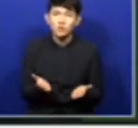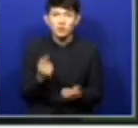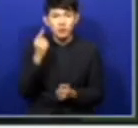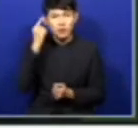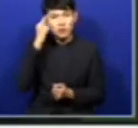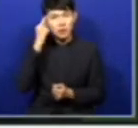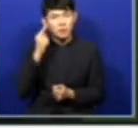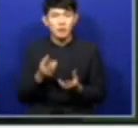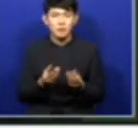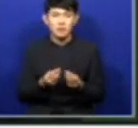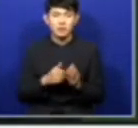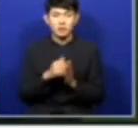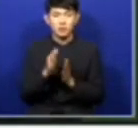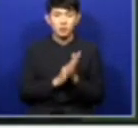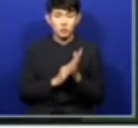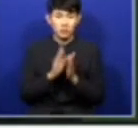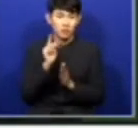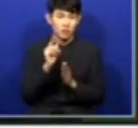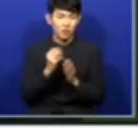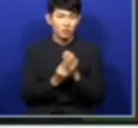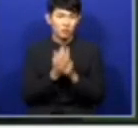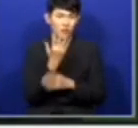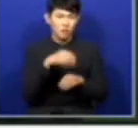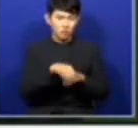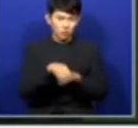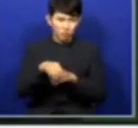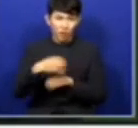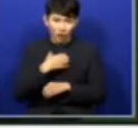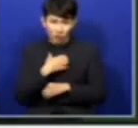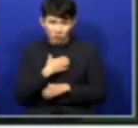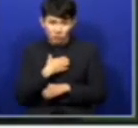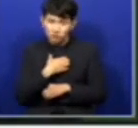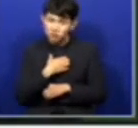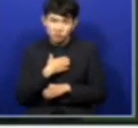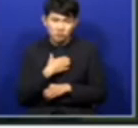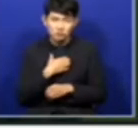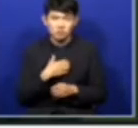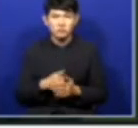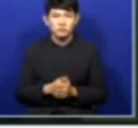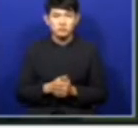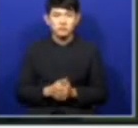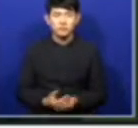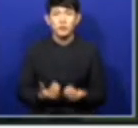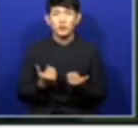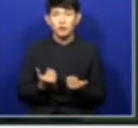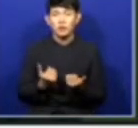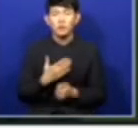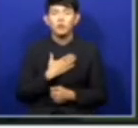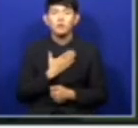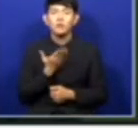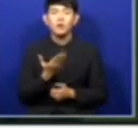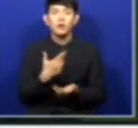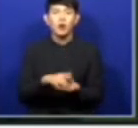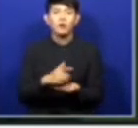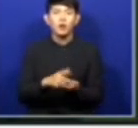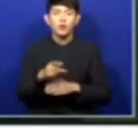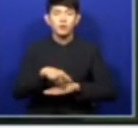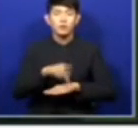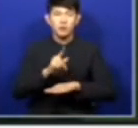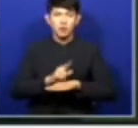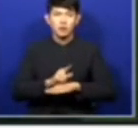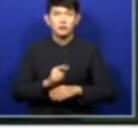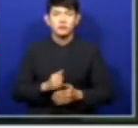ที่สีเขียวหรือว่าปลูกต้นไม้เพิ่มขึ้นมาตรงนี้ก็เป็นส่วนหนึ่งที่ผมขออนุญาตในการนำเรียนท่านประธานนะครับว่